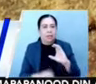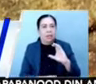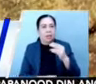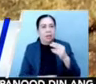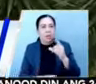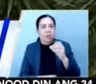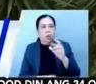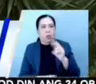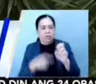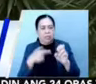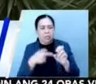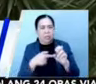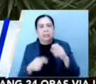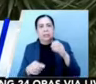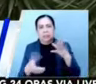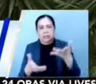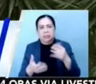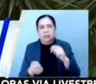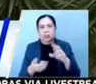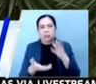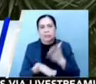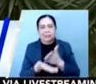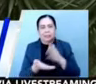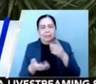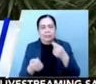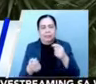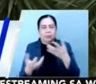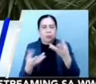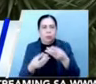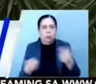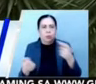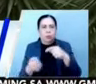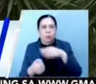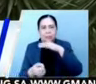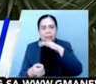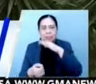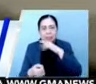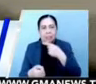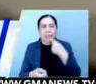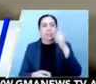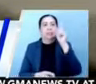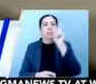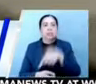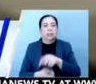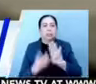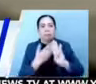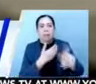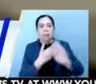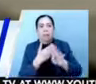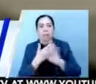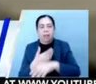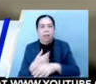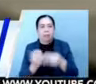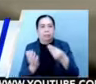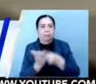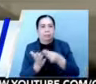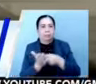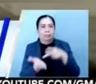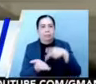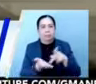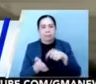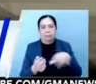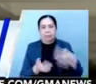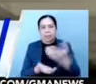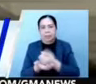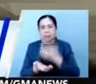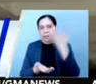sa bakterya. Dahil dyan, inutos ng MWSS Regulatory Office ang rebate o ibabalik ng Maynilad ang siningil nito sa